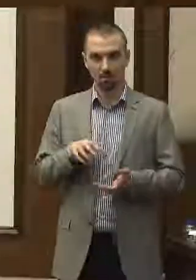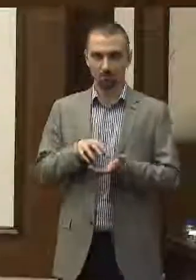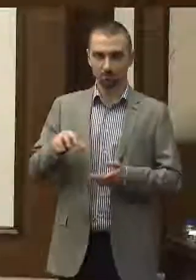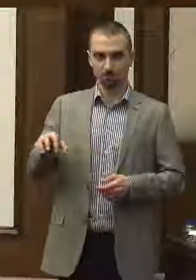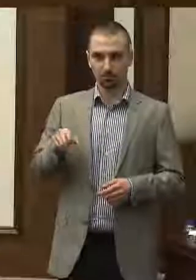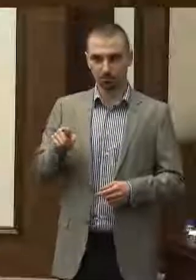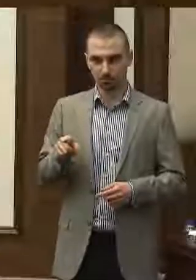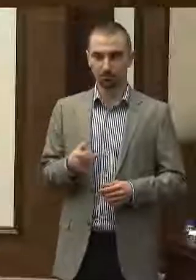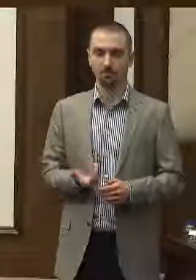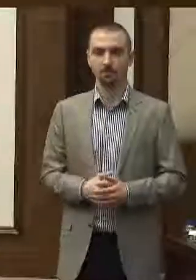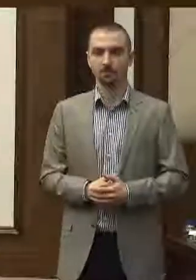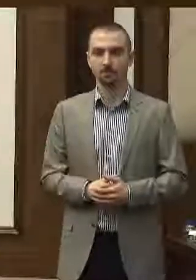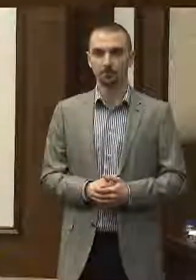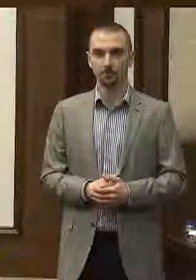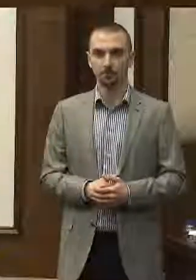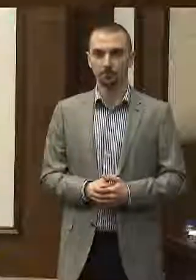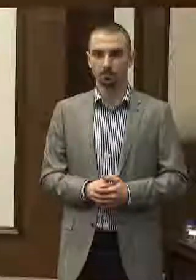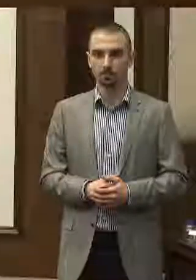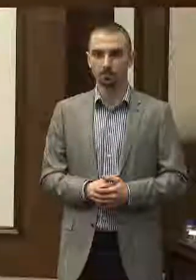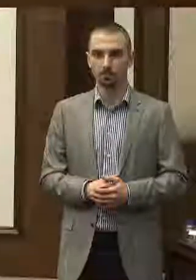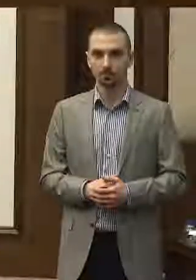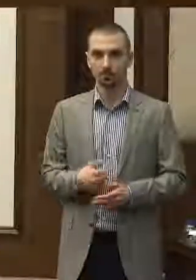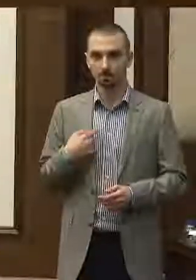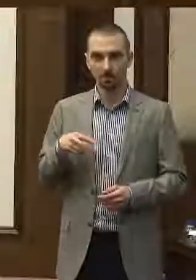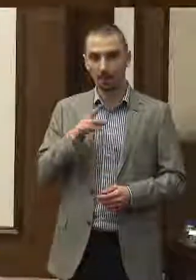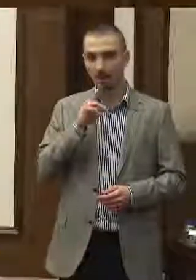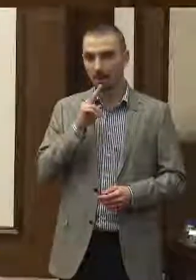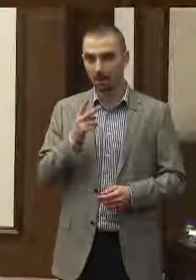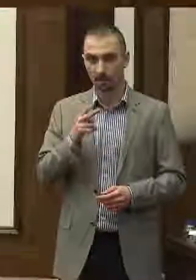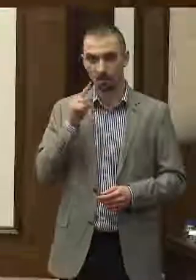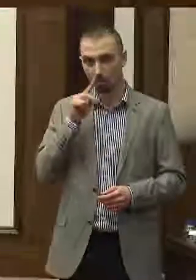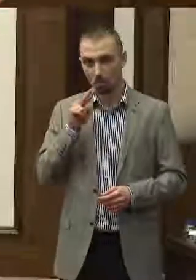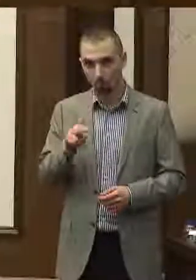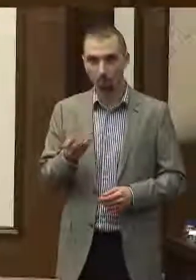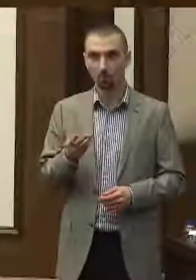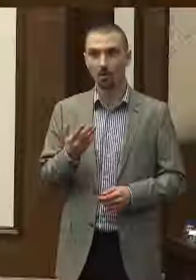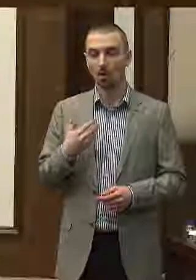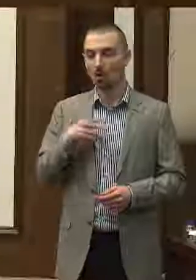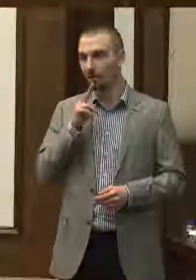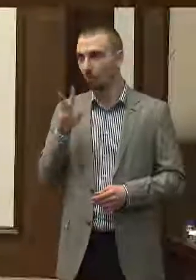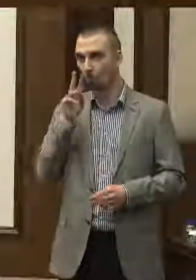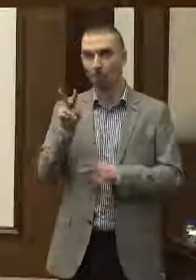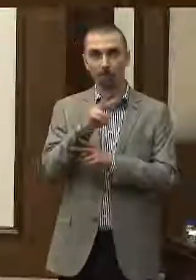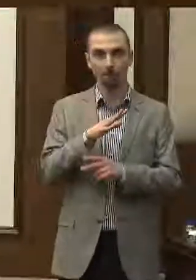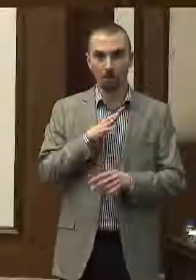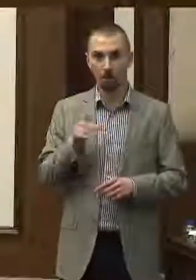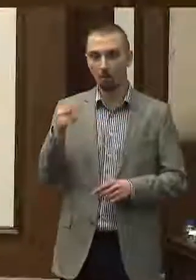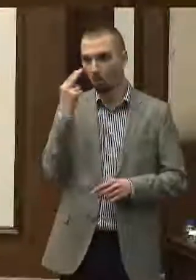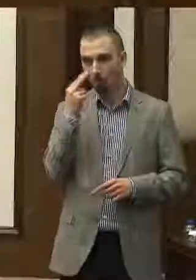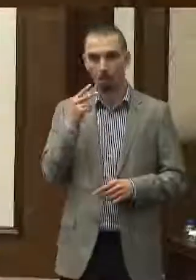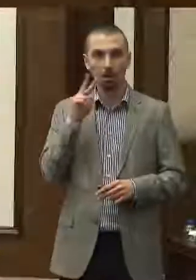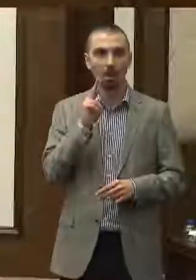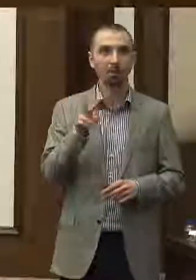dezavantajlı vatandaşlarımız oluyor. Biz renkleri görüyoruz, biz güzelleri görüyoruz. Onlar sadece karanlığı